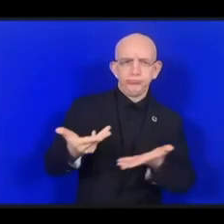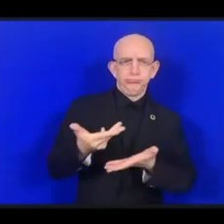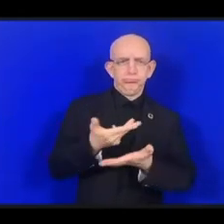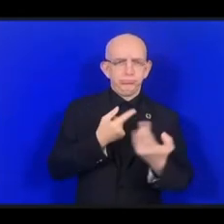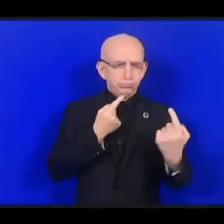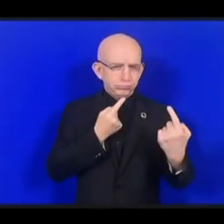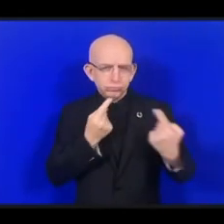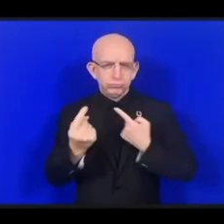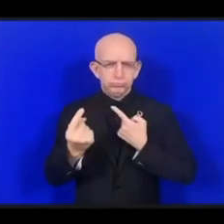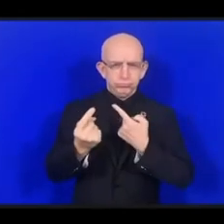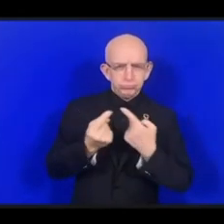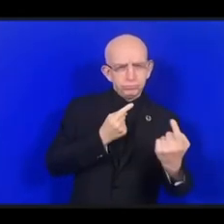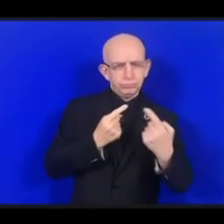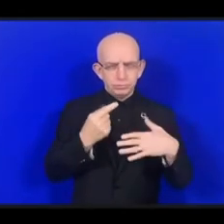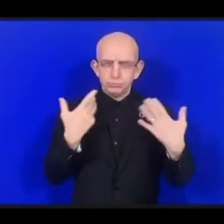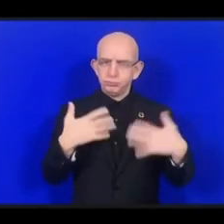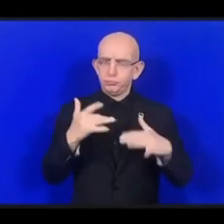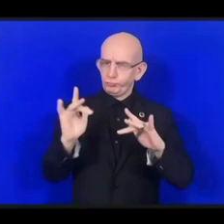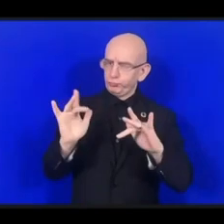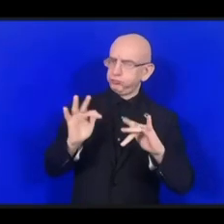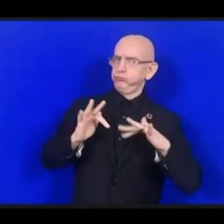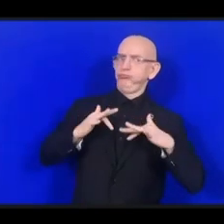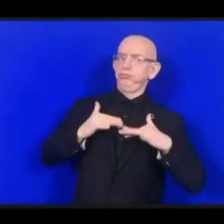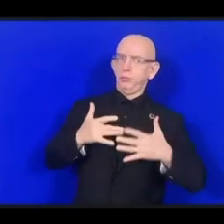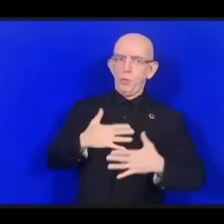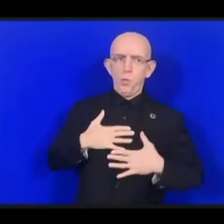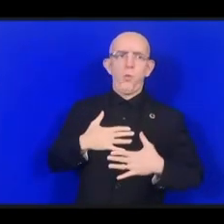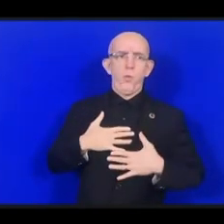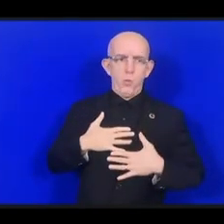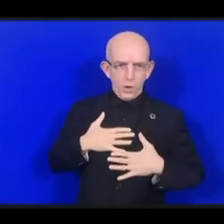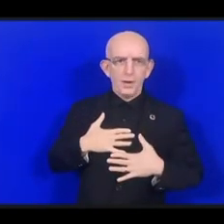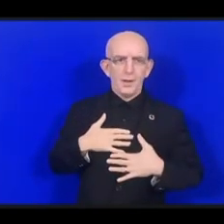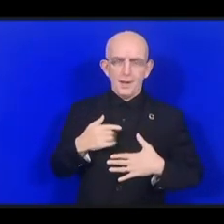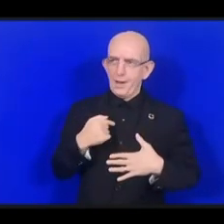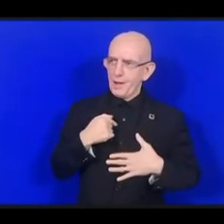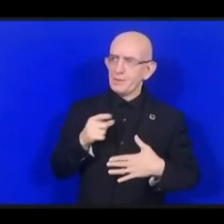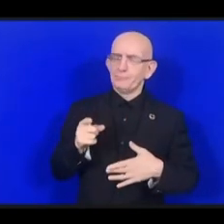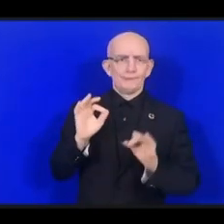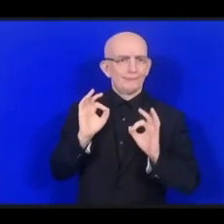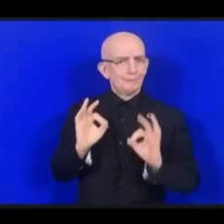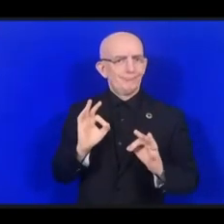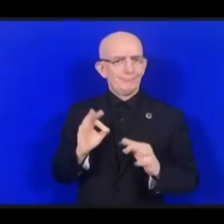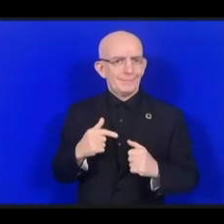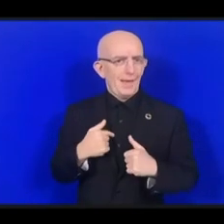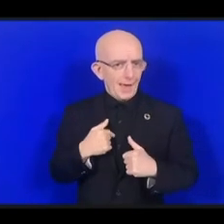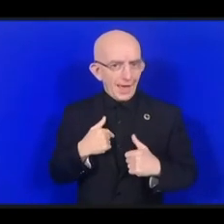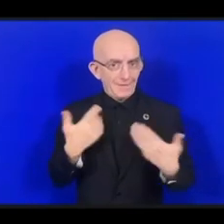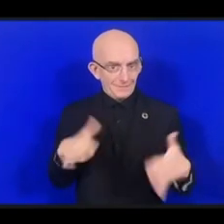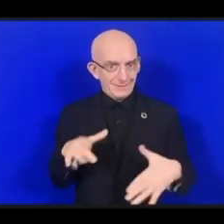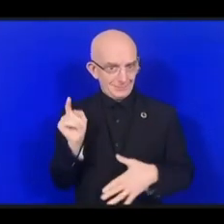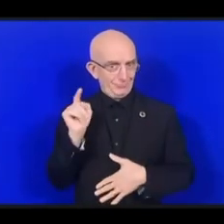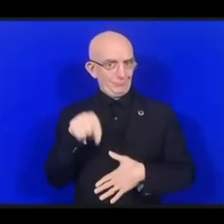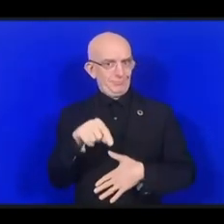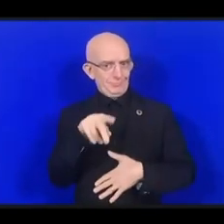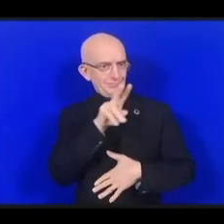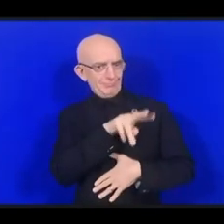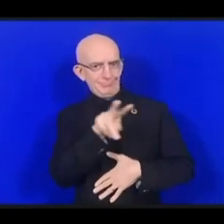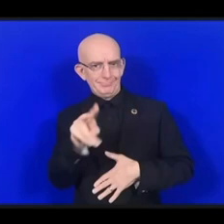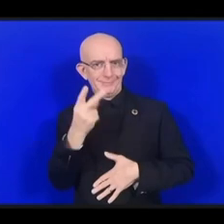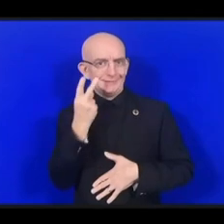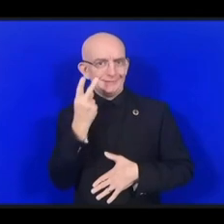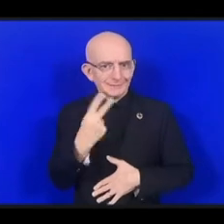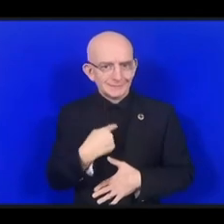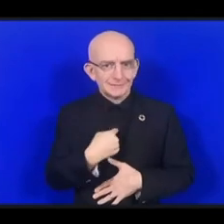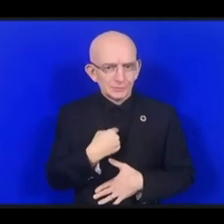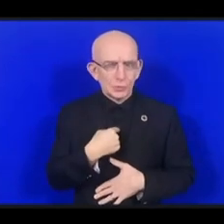suis ravi de pouvoir en témoigner moi-même je suis également heureux de me joindre à vous pour la clôture de